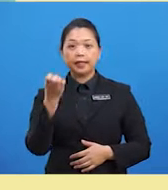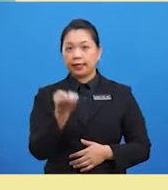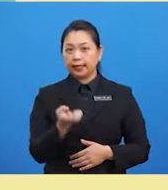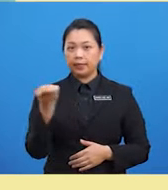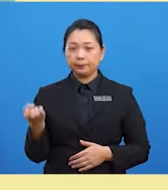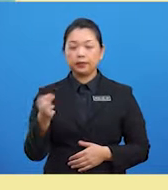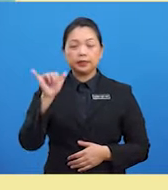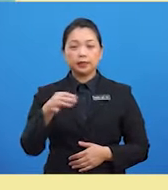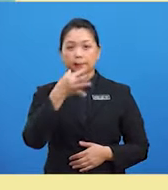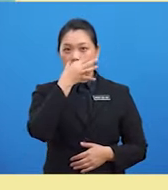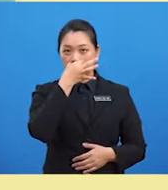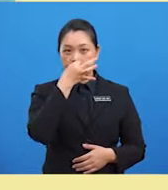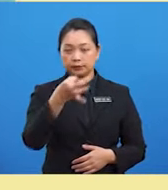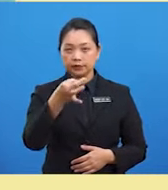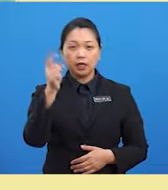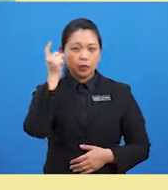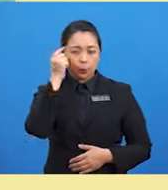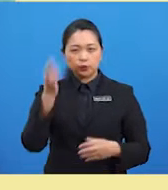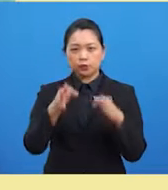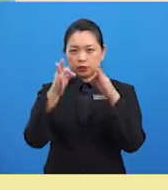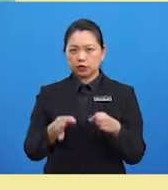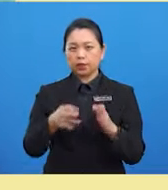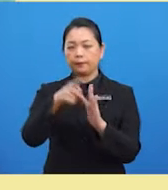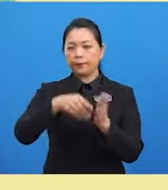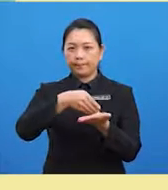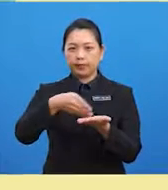yang mempengaruhi keputusan pembelian.